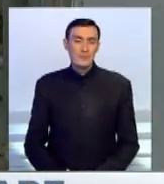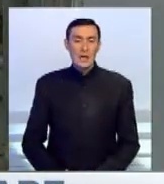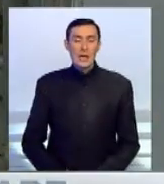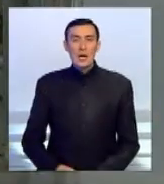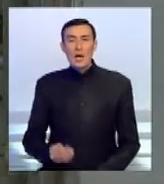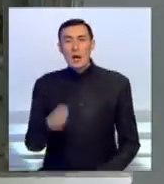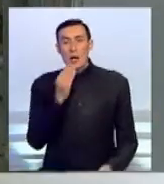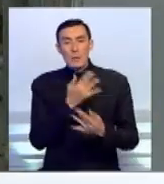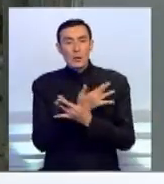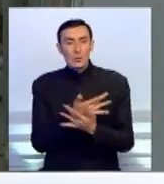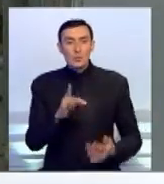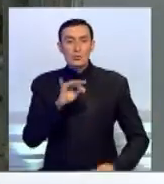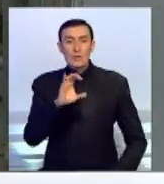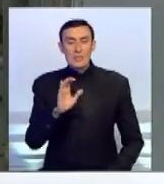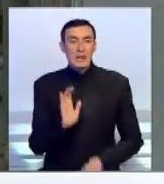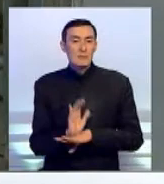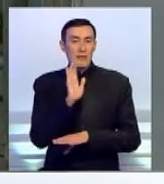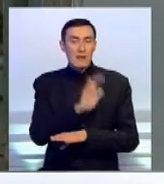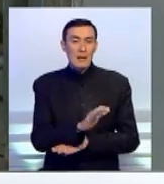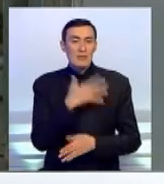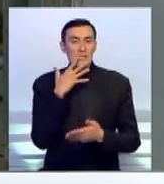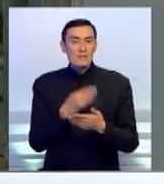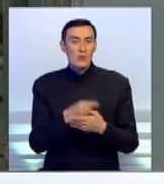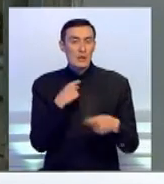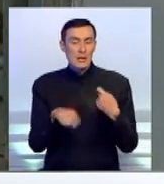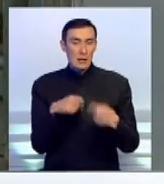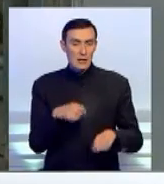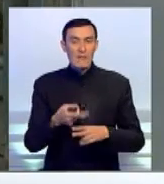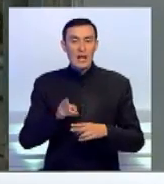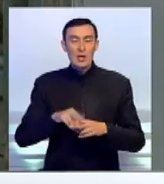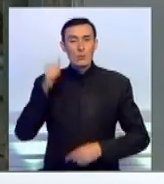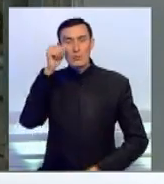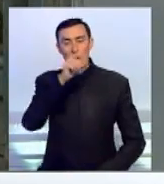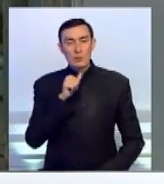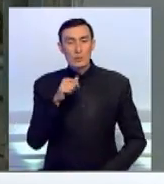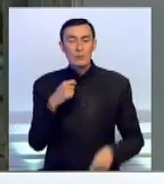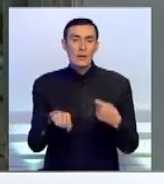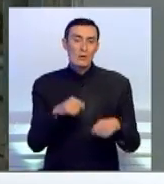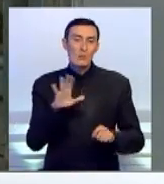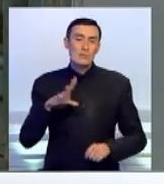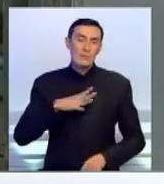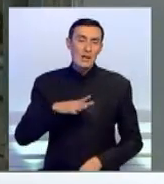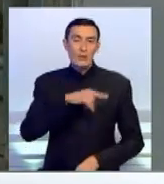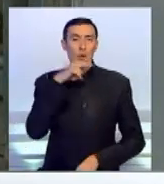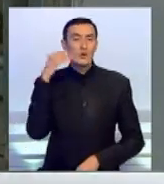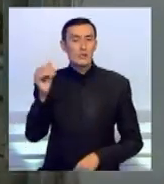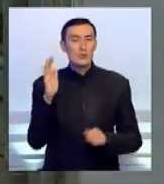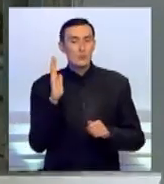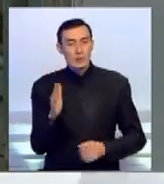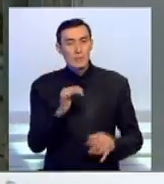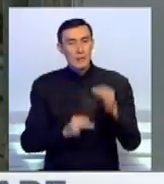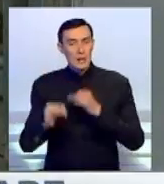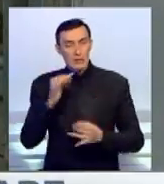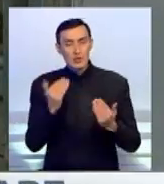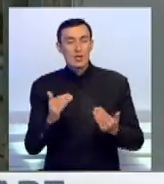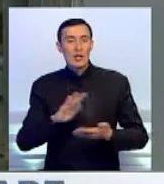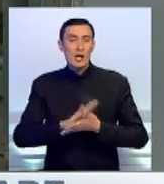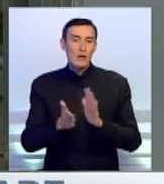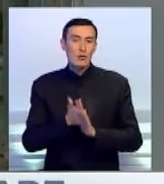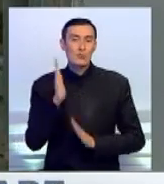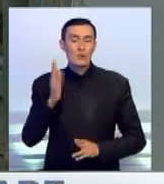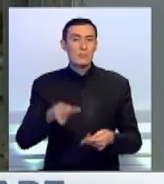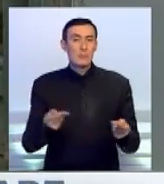Всю продукцию пока поставляем в основном на внутренний рынок. В этом году ведем переговоры с российскими партнерами. Сейчас подписываем